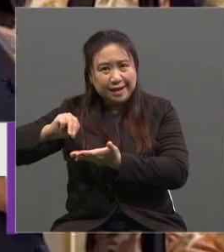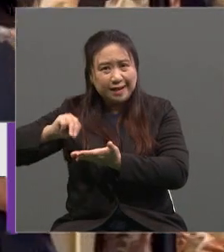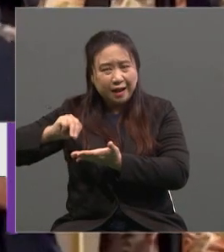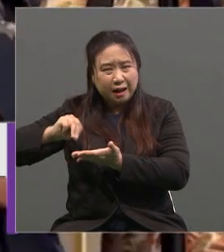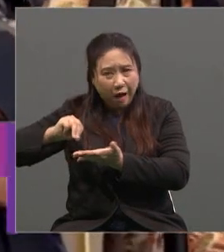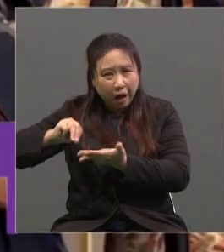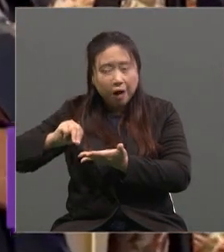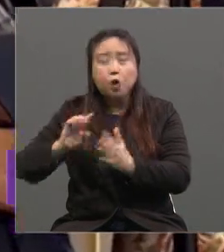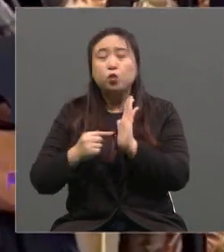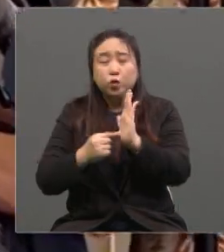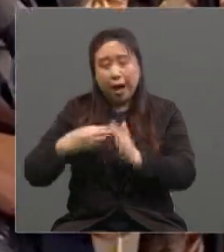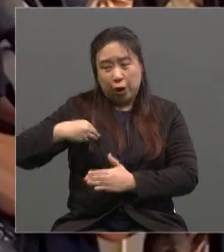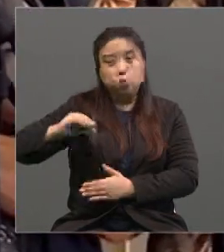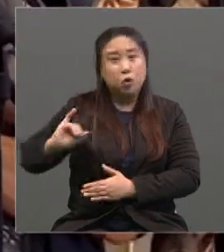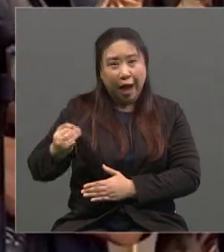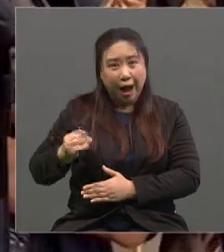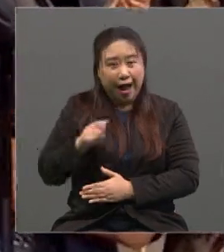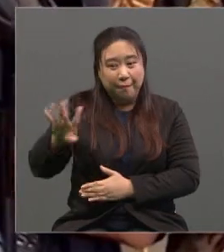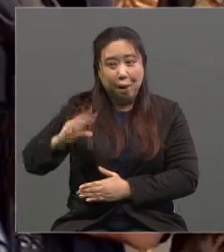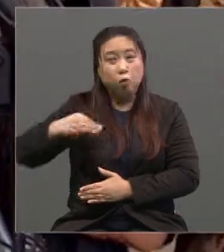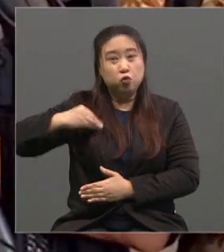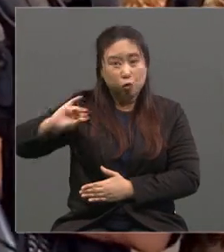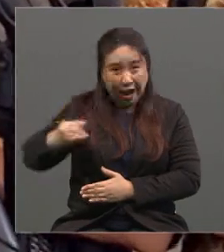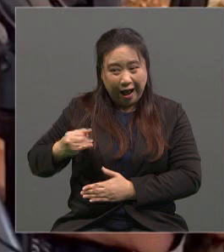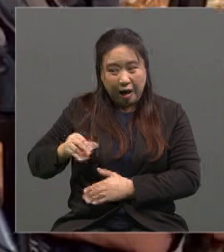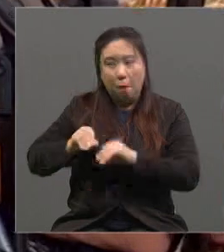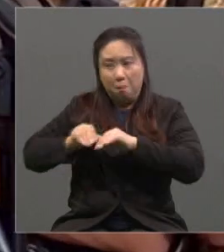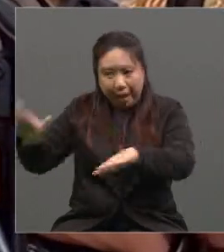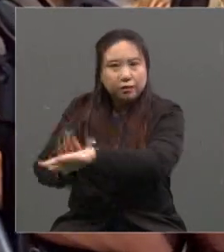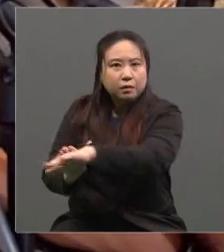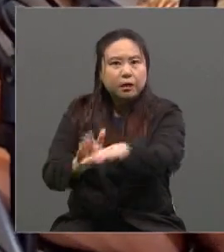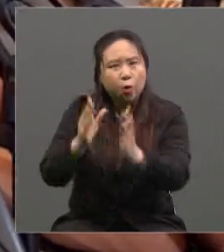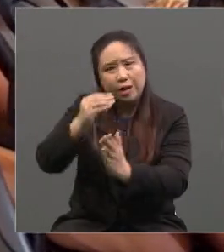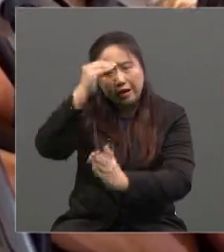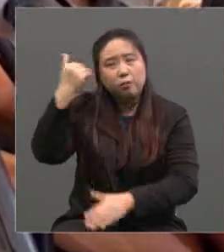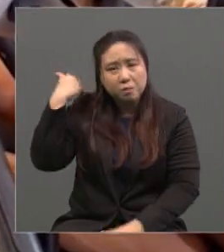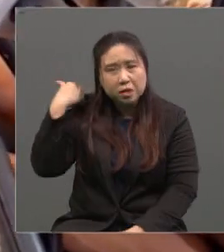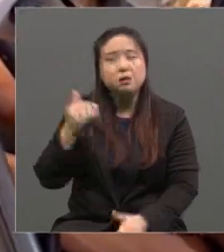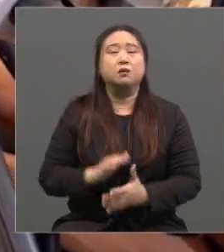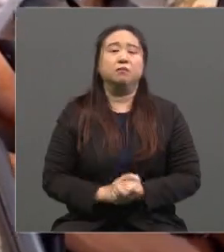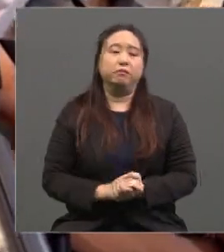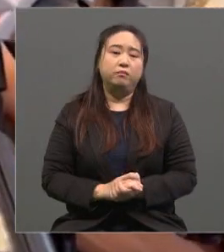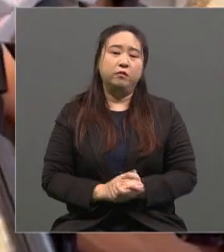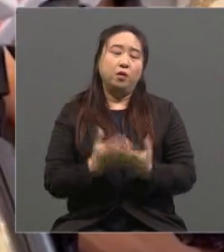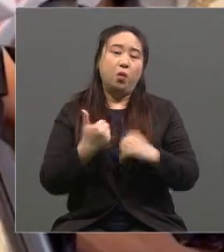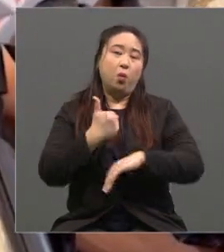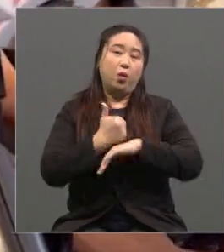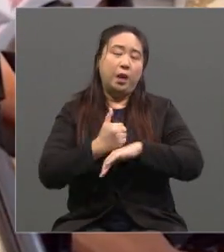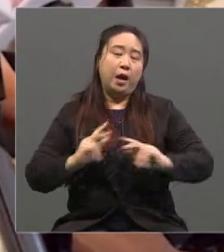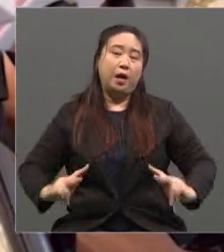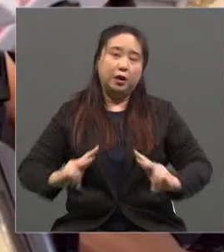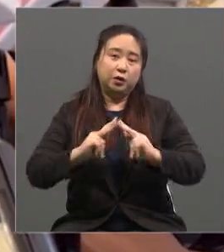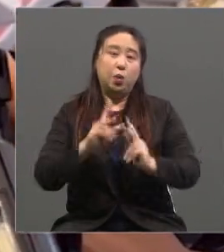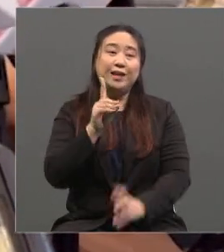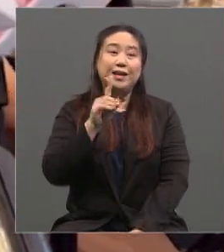า เขาก็มีการเตือนนิสิตเขาเหมือนกันนะครับเรื ค ่อง ่ น ะ ี้นายประเสริฐจันทระรวงทองรัฐมนตรีว่าการกระทรวงดิจิทัลเพื่อเศรษฐกิจและสังค